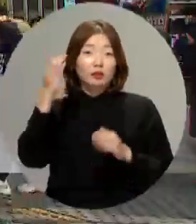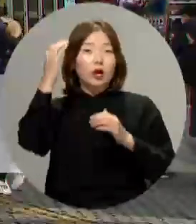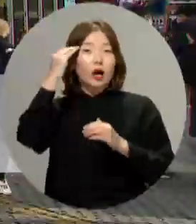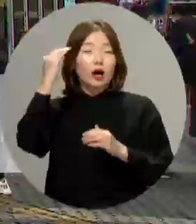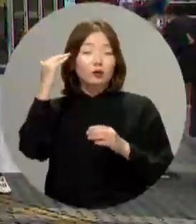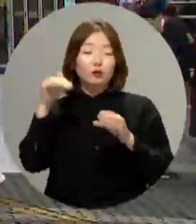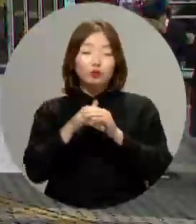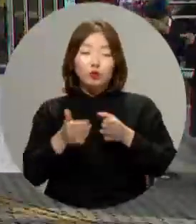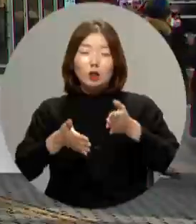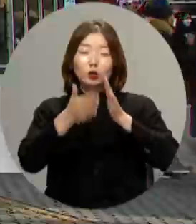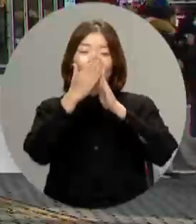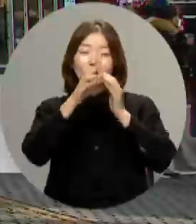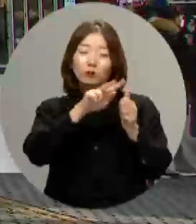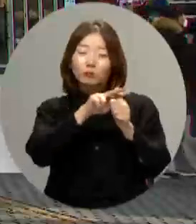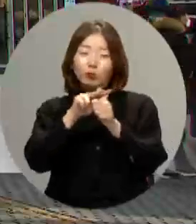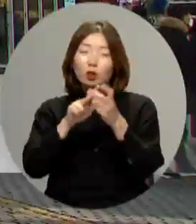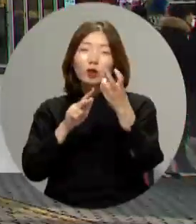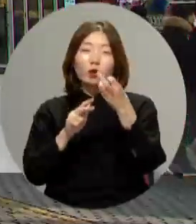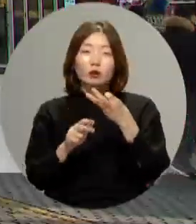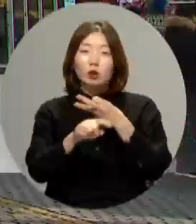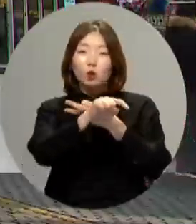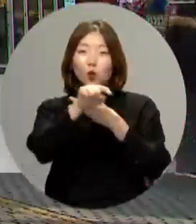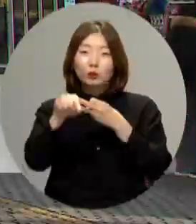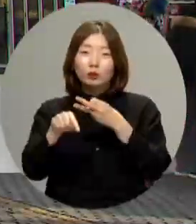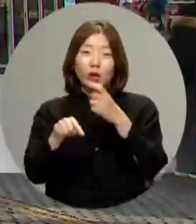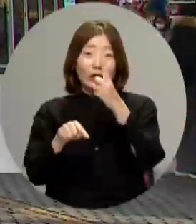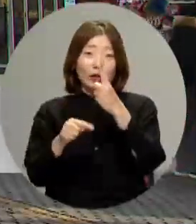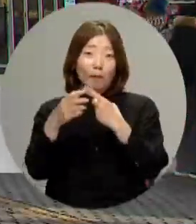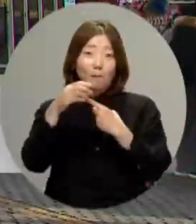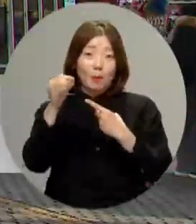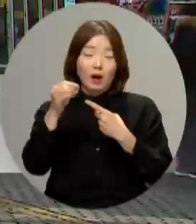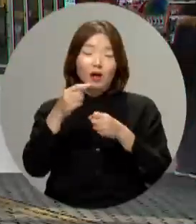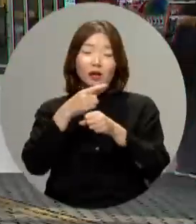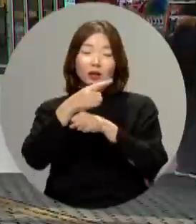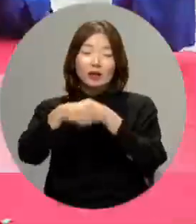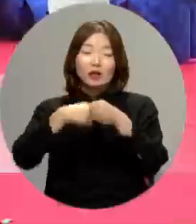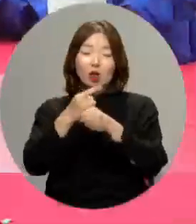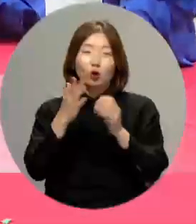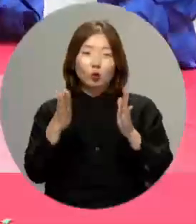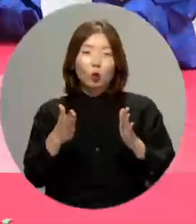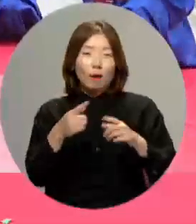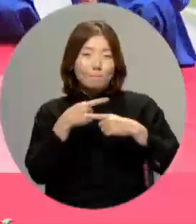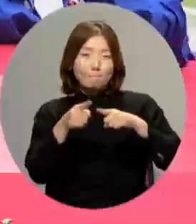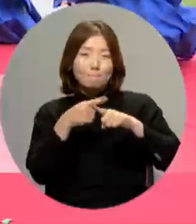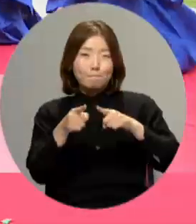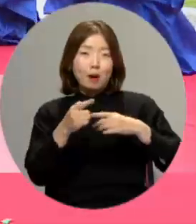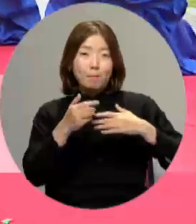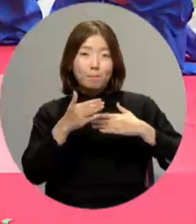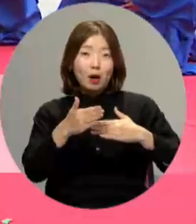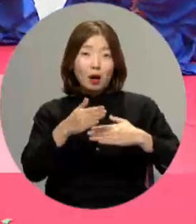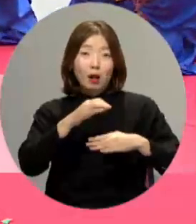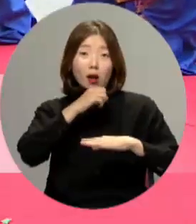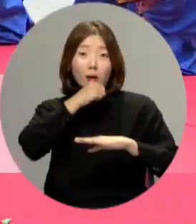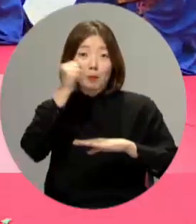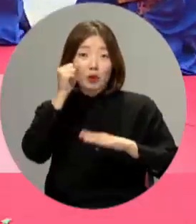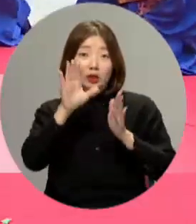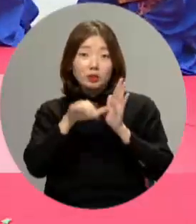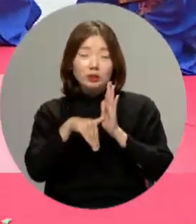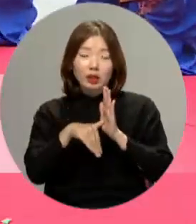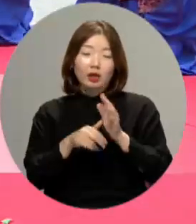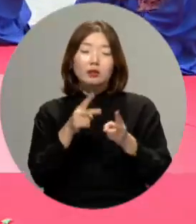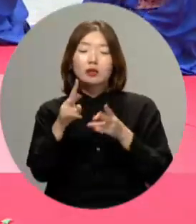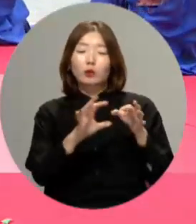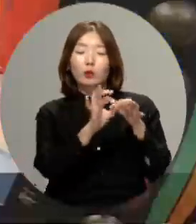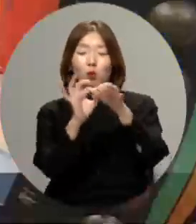대한민국 문화도시 후보 13곳 가운데 하나에 선정됐다며 내년 한 해 동안 예비사업 평가를 통해 최종 선정되면